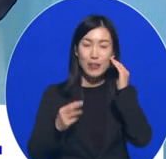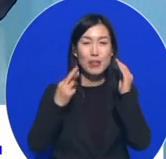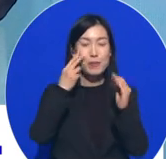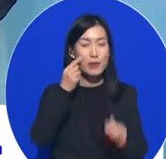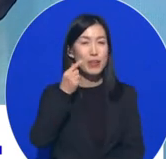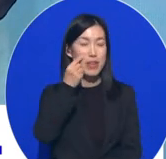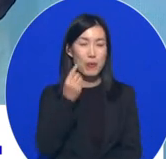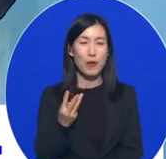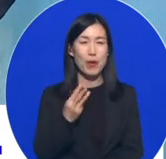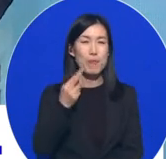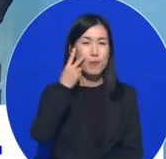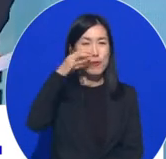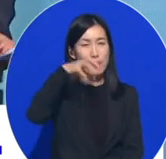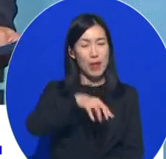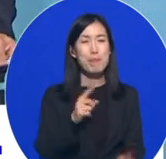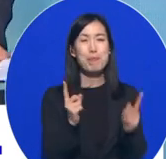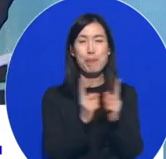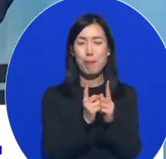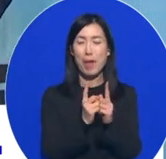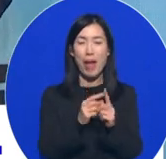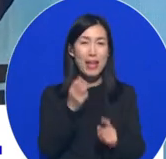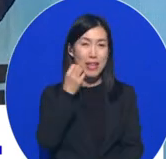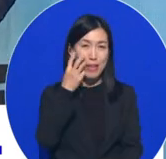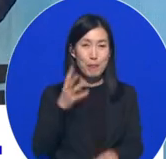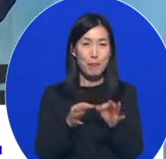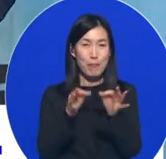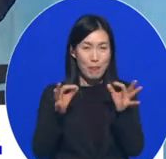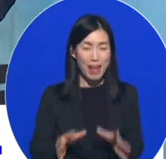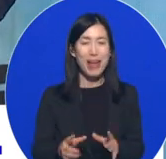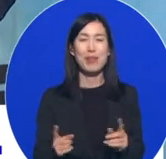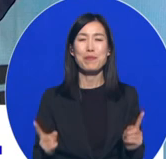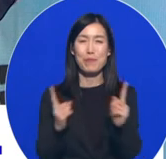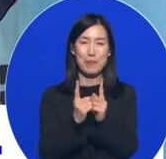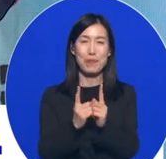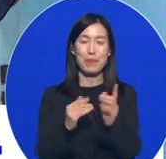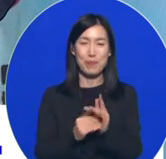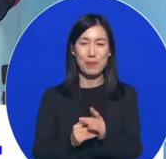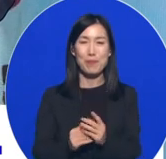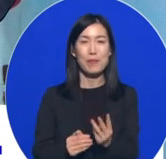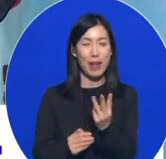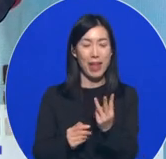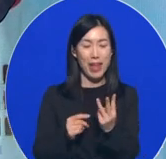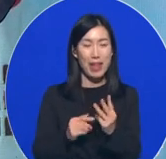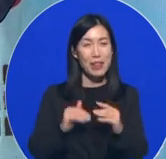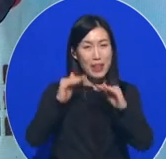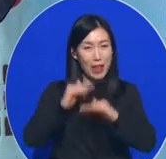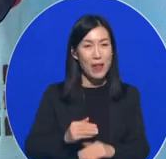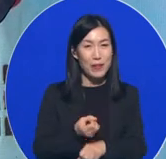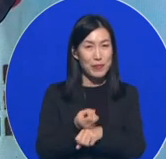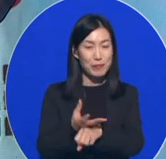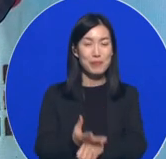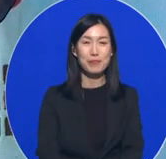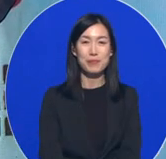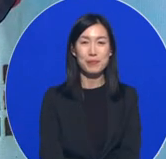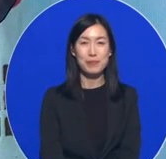캠프데이비드 정상회 후 3개월 만에 얼굴을 마주했습니다 샌프란시스코에서 문기혁